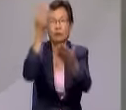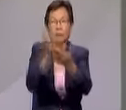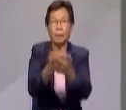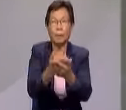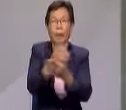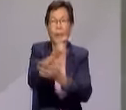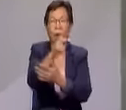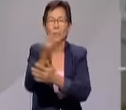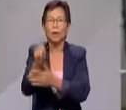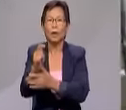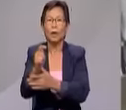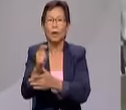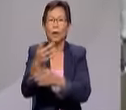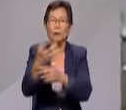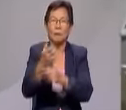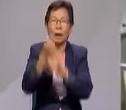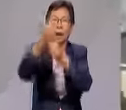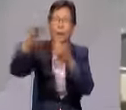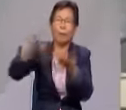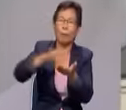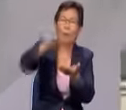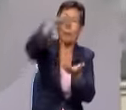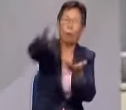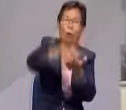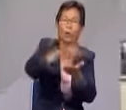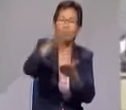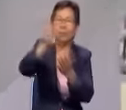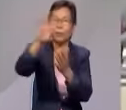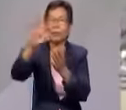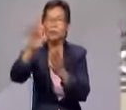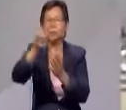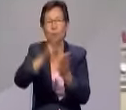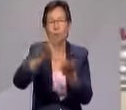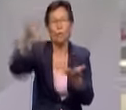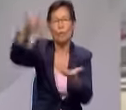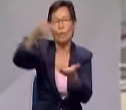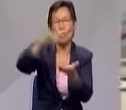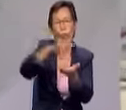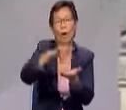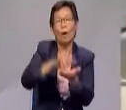Terengganu setelah menempuh penerbangan hampir 25 jam dari Qatar.